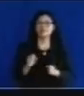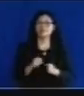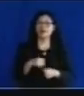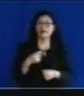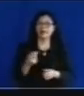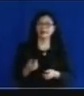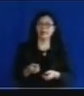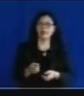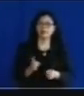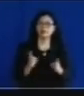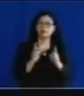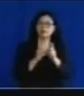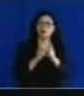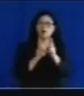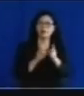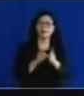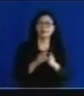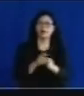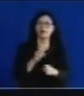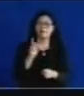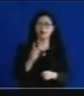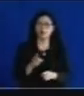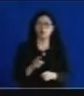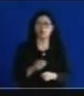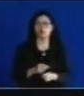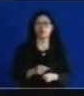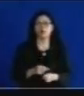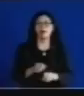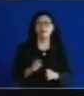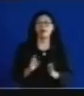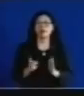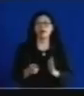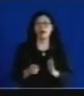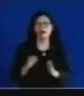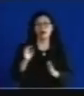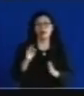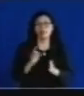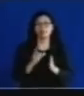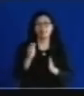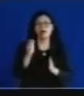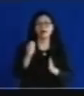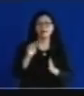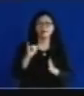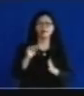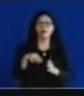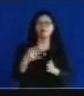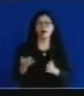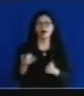seandainya jawabannya adalah perlu dinaikkan tarif, maka tarif apa yang perlu